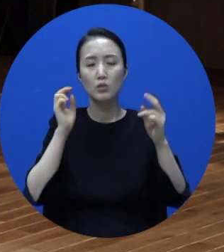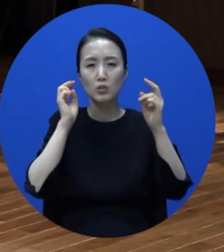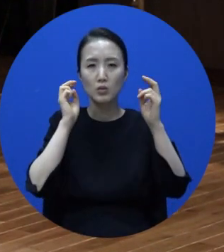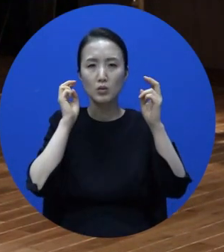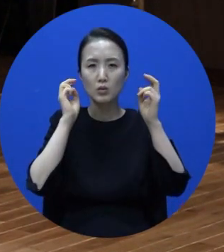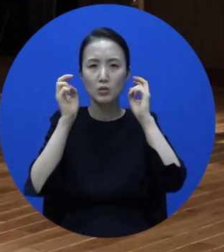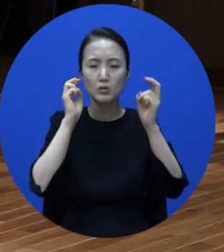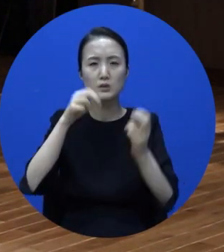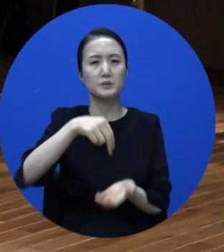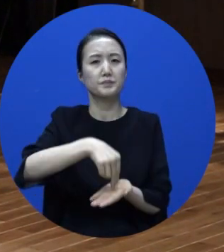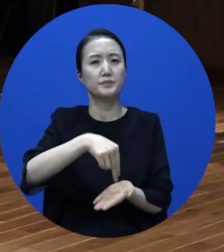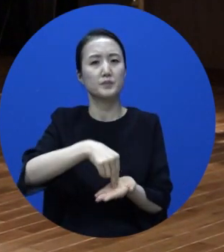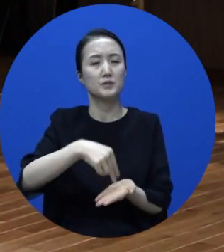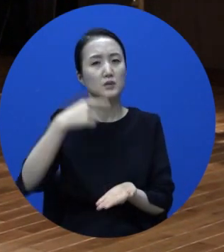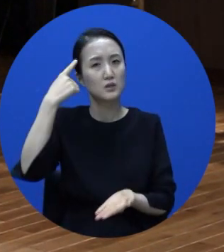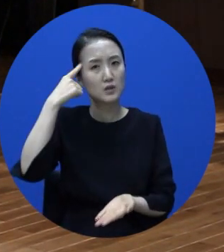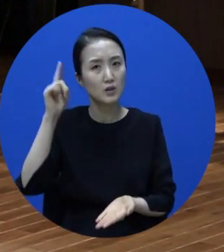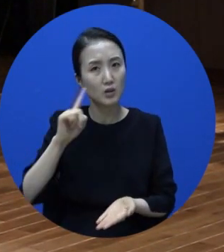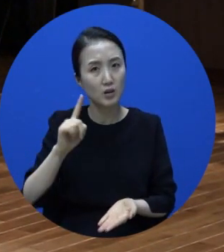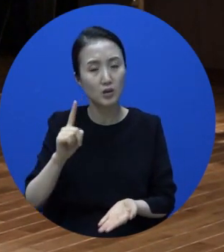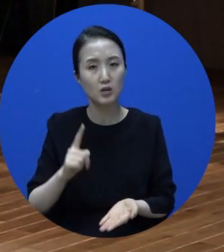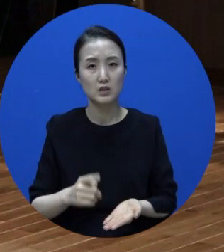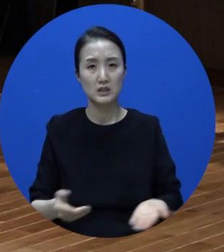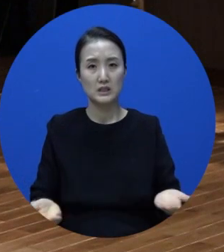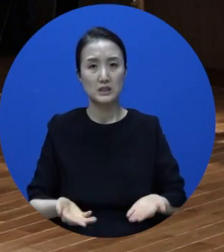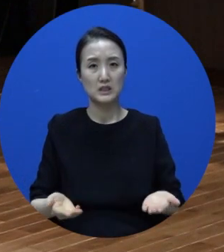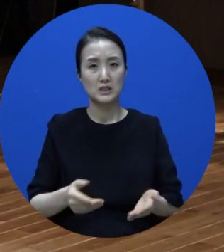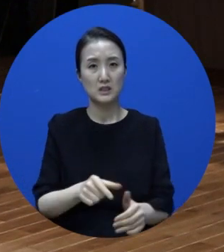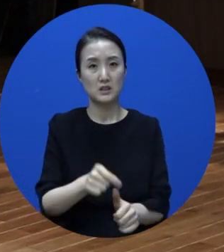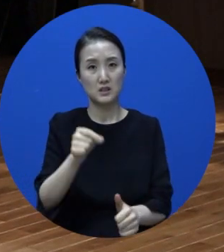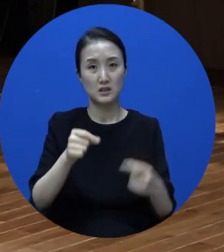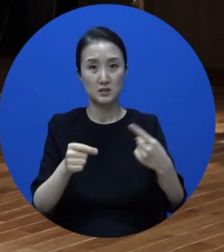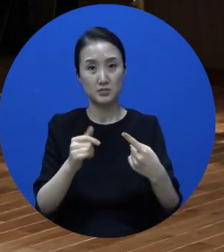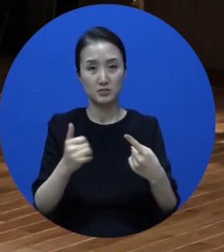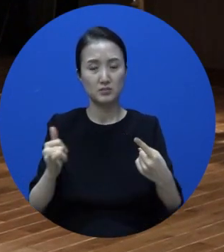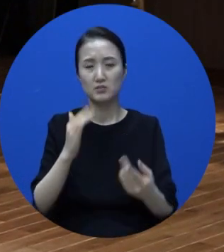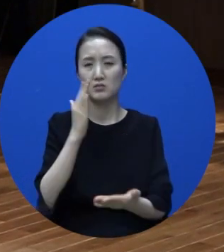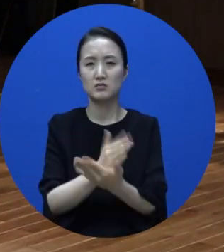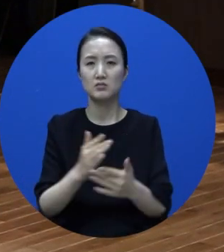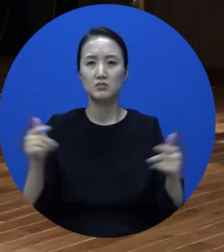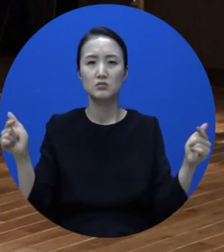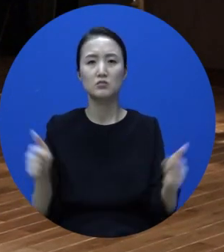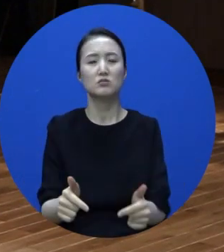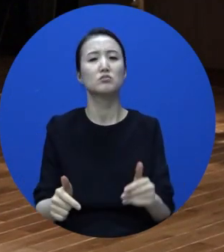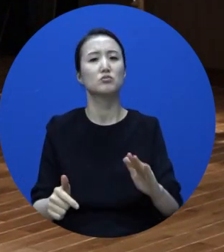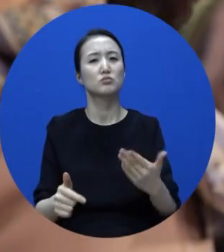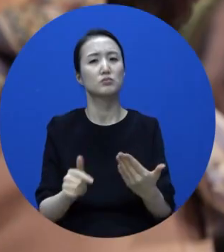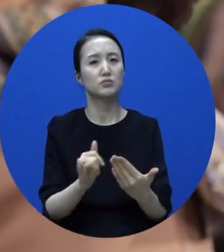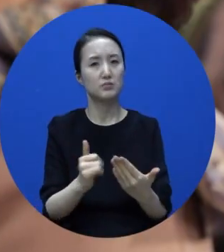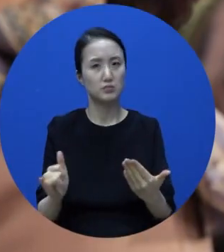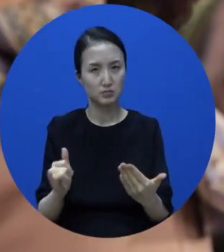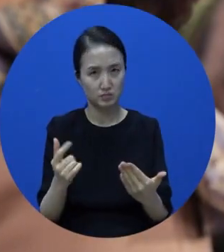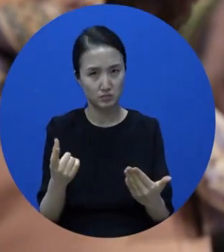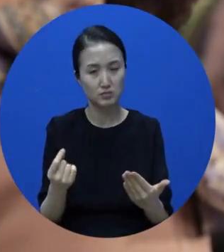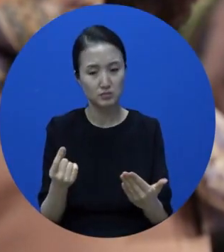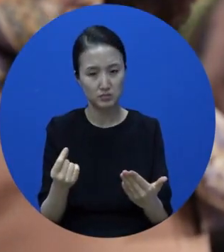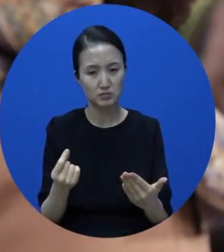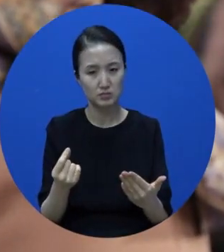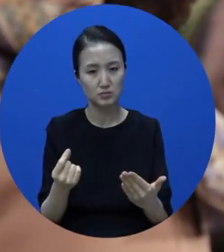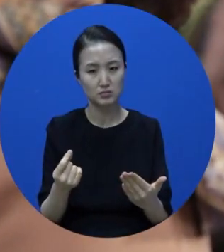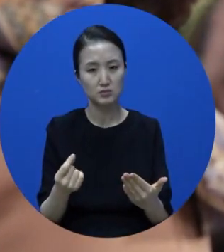그러면 이 외식업체 소장님의 결정은 뭐예요 천명 의 일자리를 900 명으로 줄이는 것